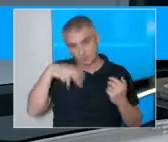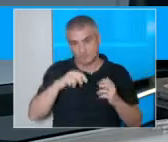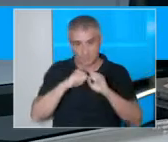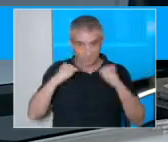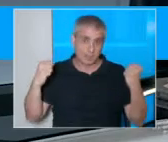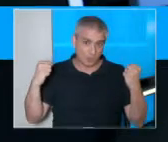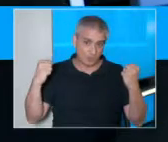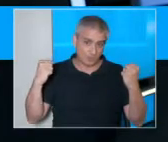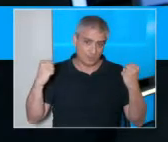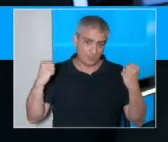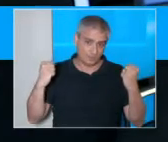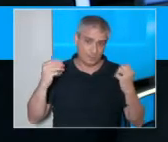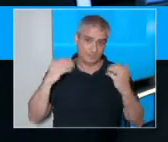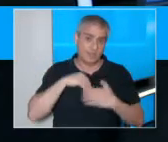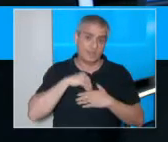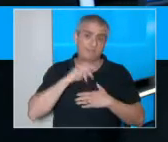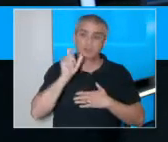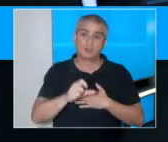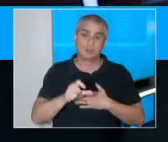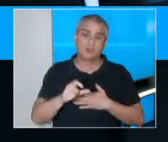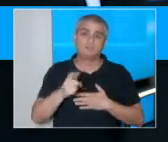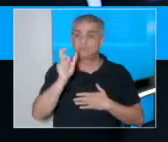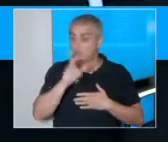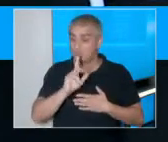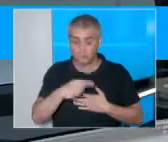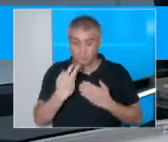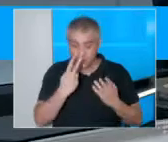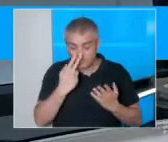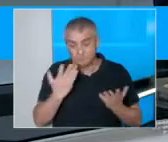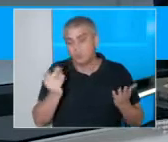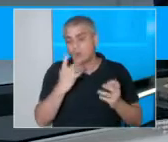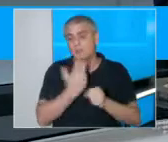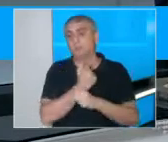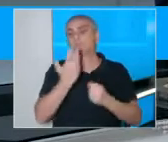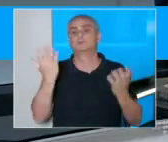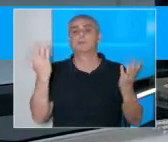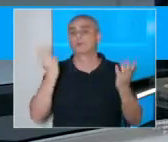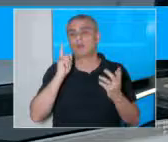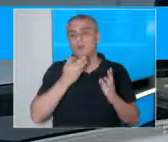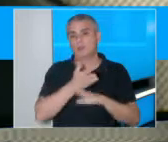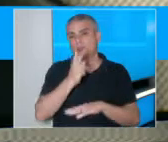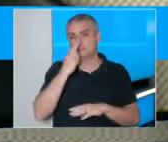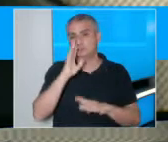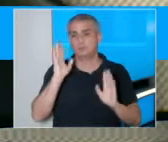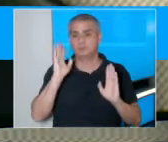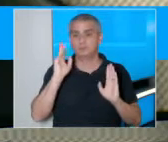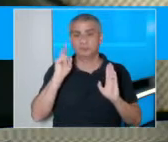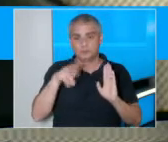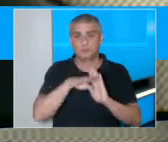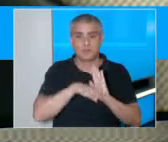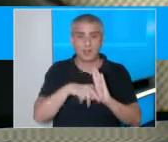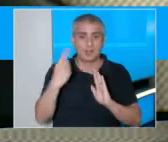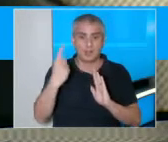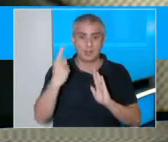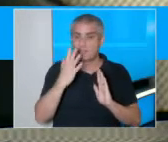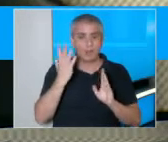התורה ברמת הנפש האנושית, שאדם שיש לפניו ניסיון, הוא לא עומד בו. אז לא צריך להיכנס לניסיון. יש לנו כלל אחד